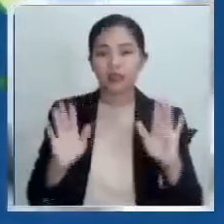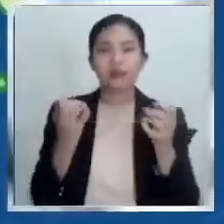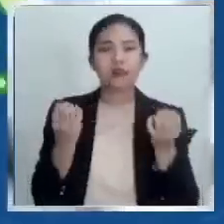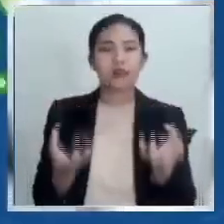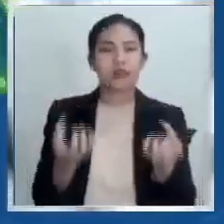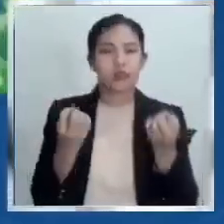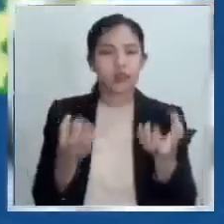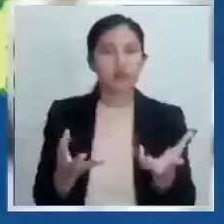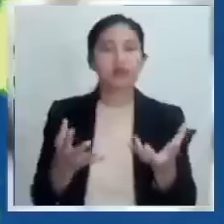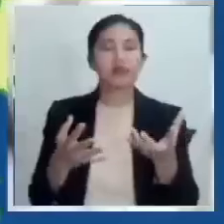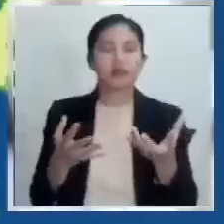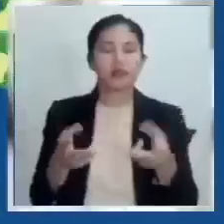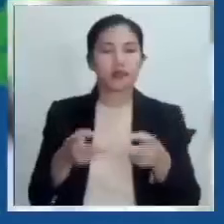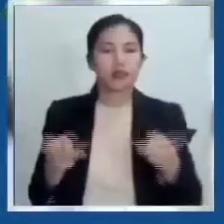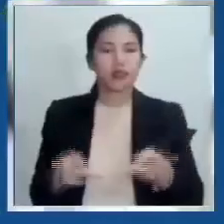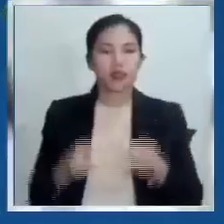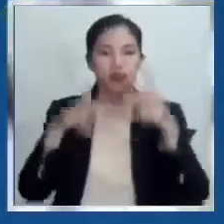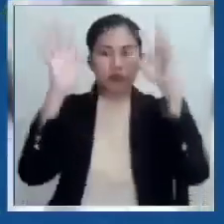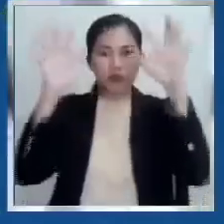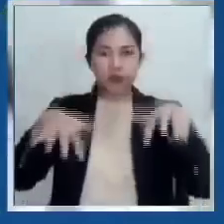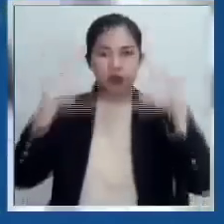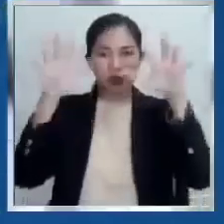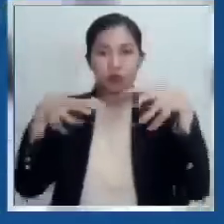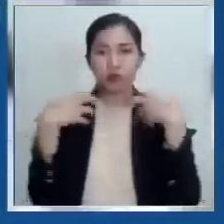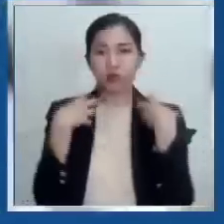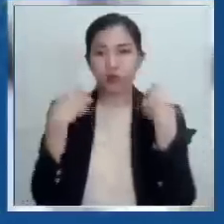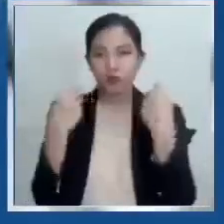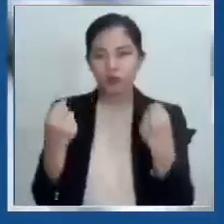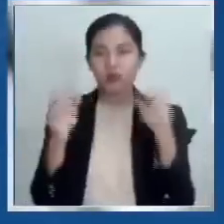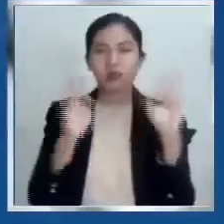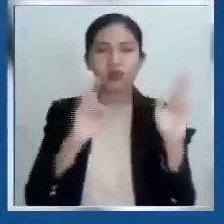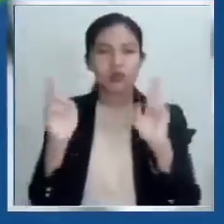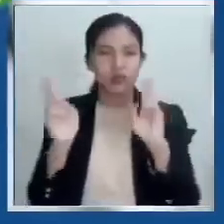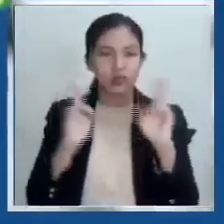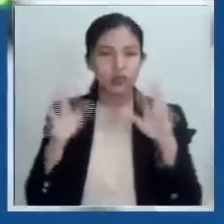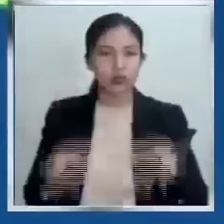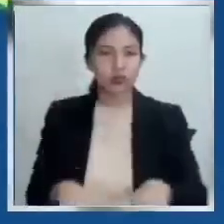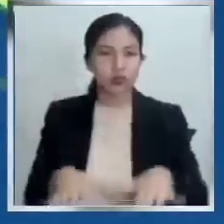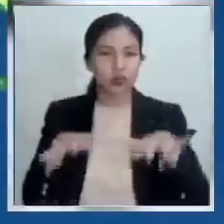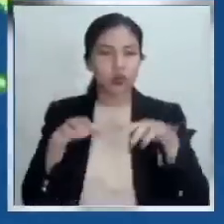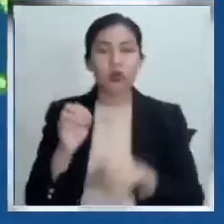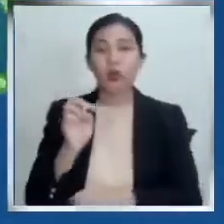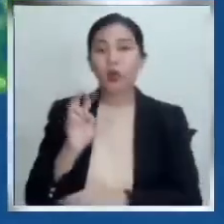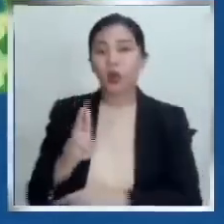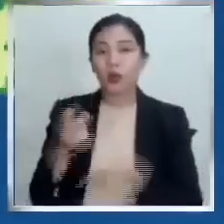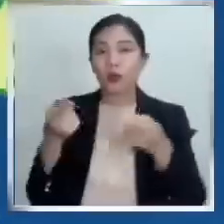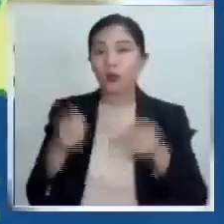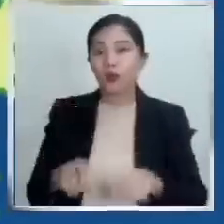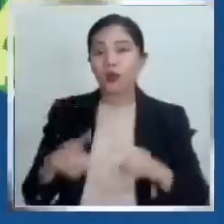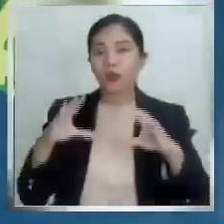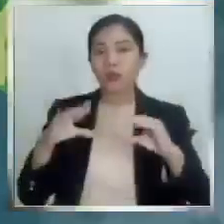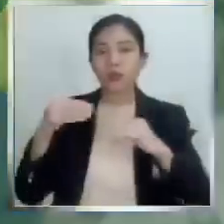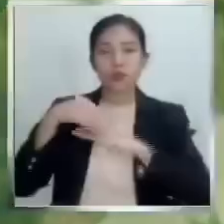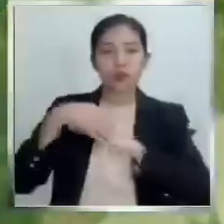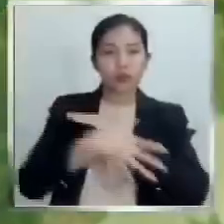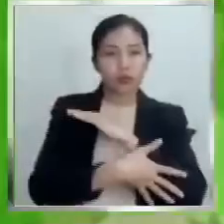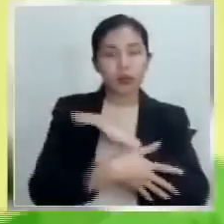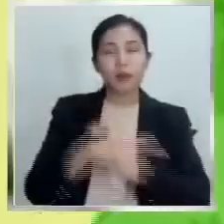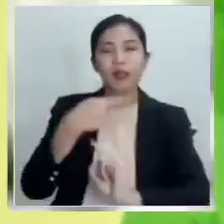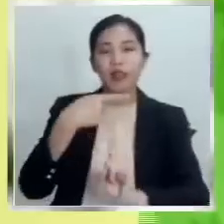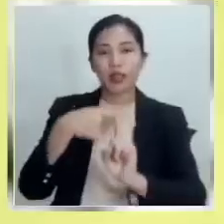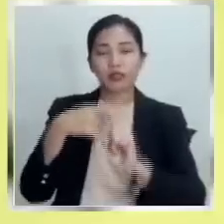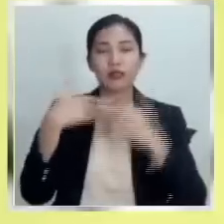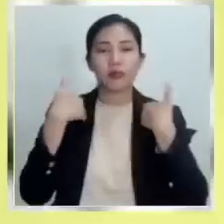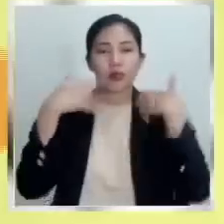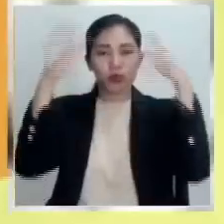rains din sa ilang lugar, kaya maghanda sa banta ng baha o pagguho ng lupa. Uulanin din ang malaking bahagi ng Metro